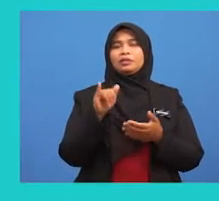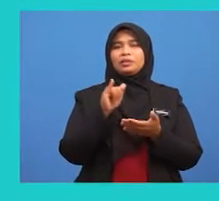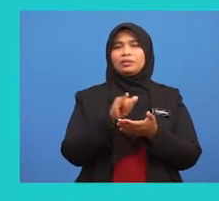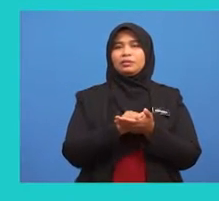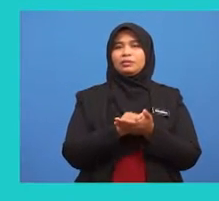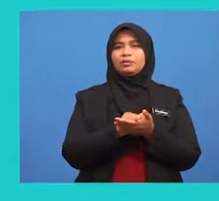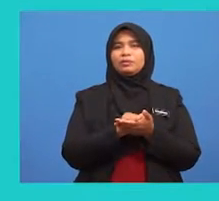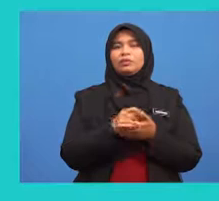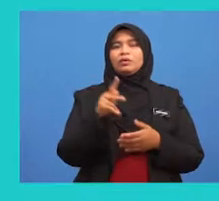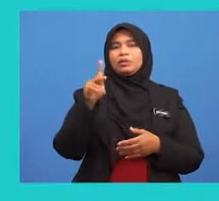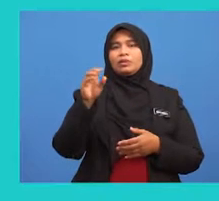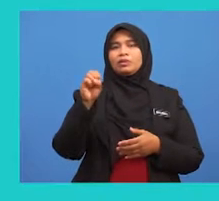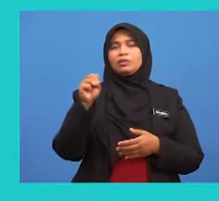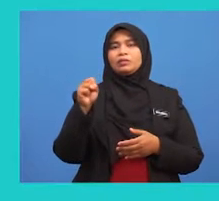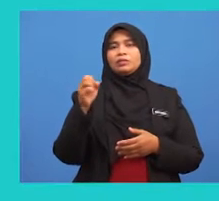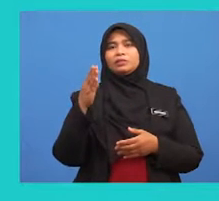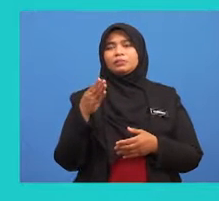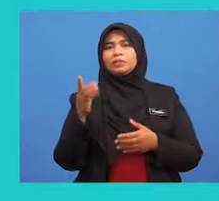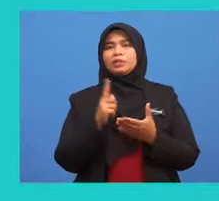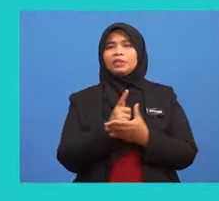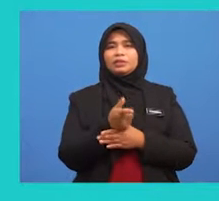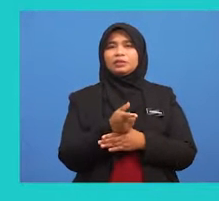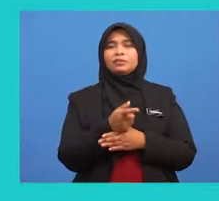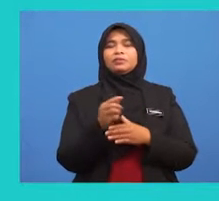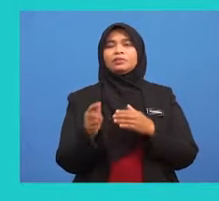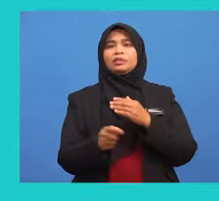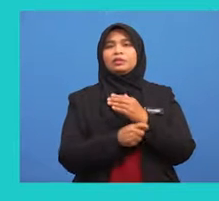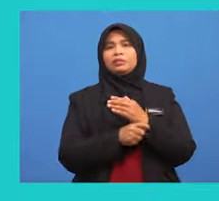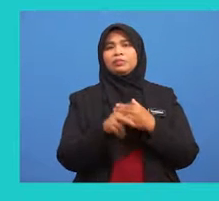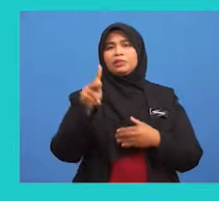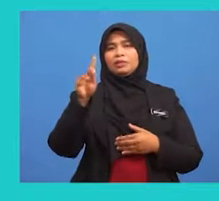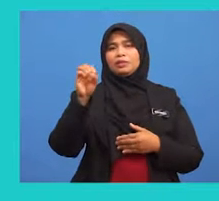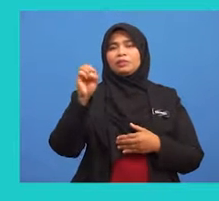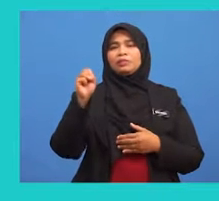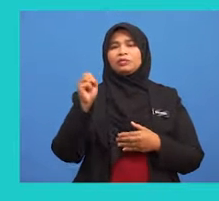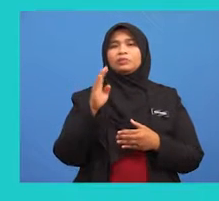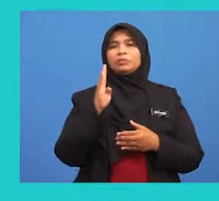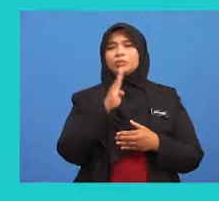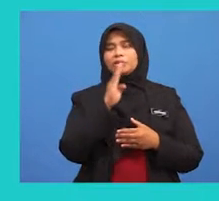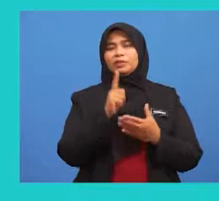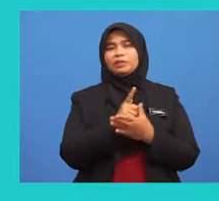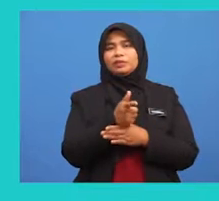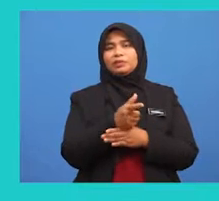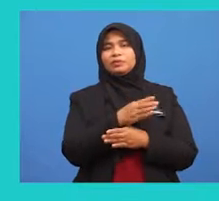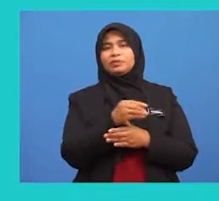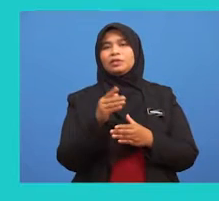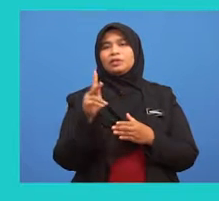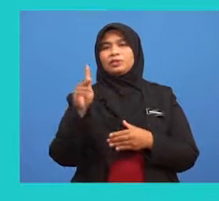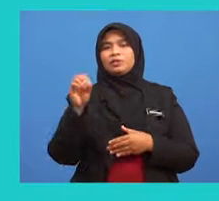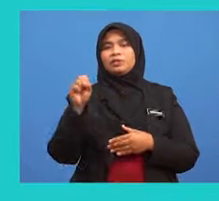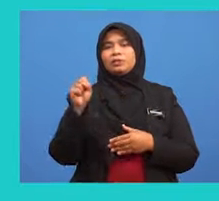kos bahan langsung ditambah kos buruh langsung dan kos belanja